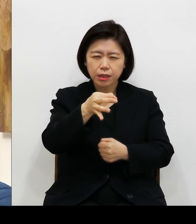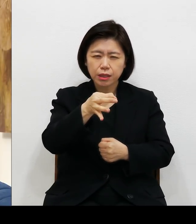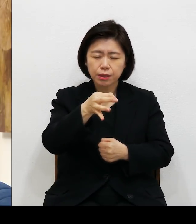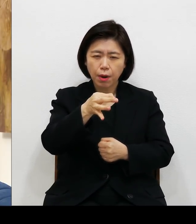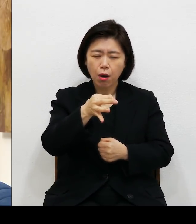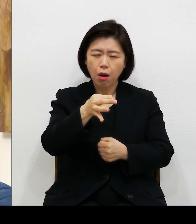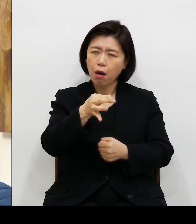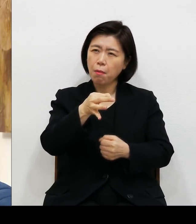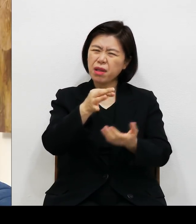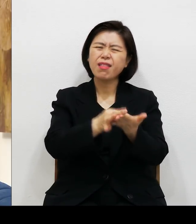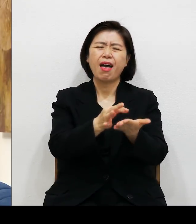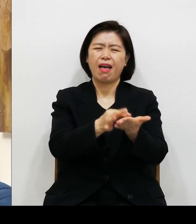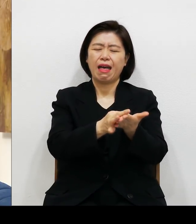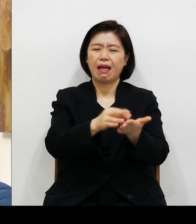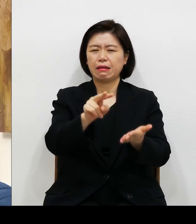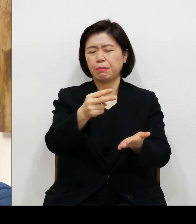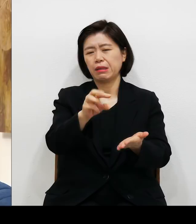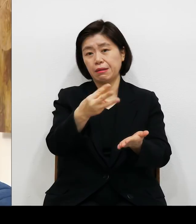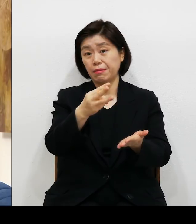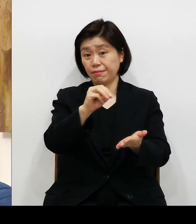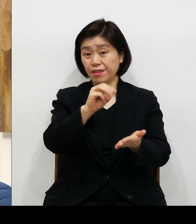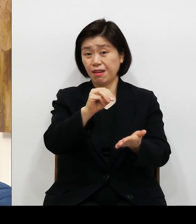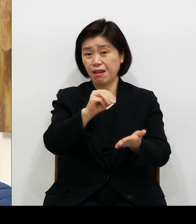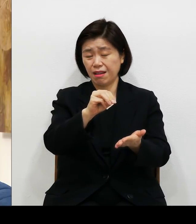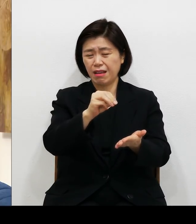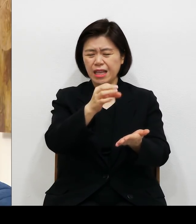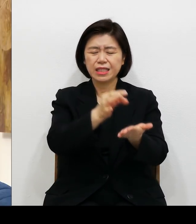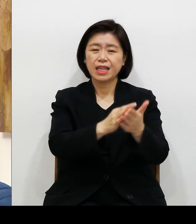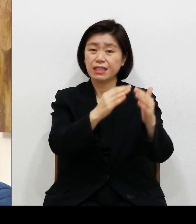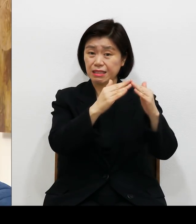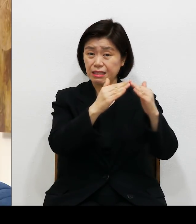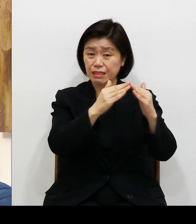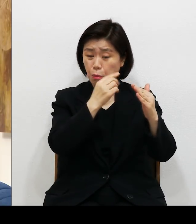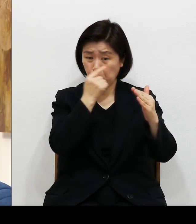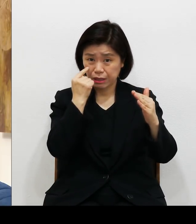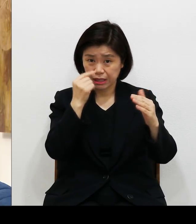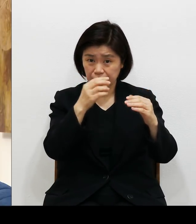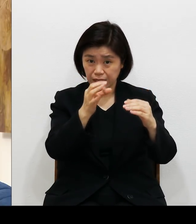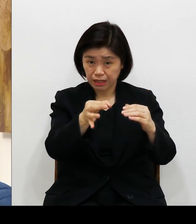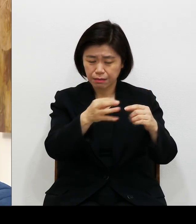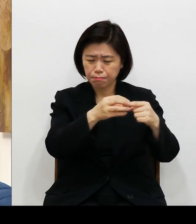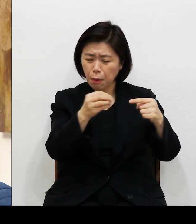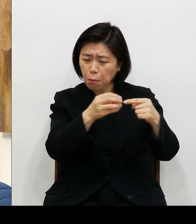아니었어요. 뭐 보증금도 한 그 200~300만 원짜리였으니까 아. 금방 떨어지죠, 그게.